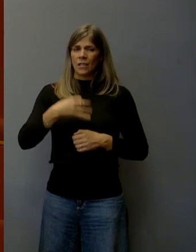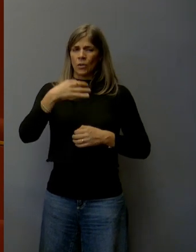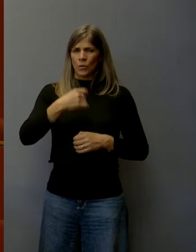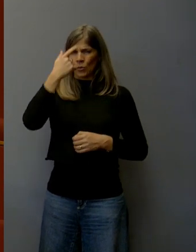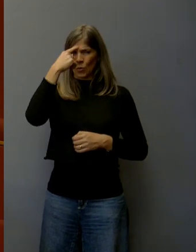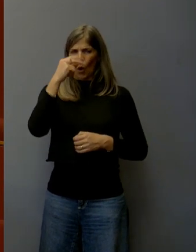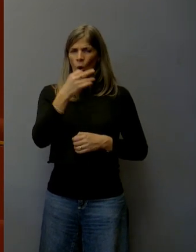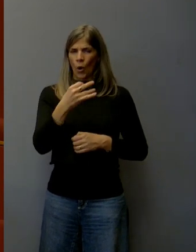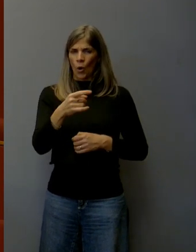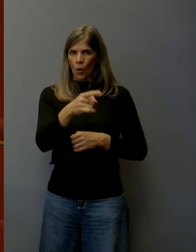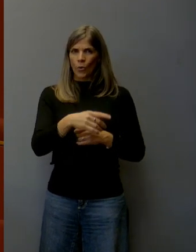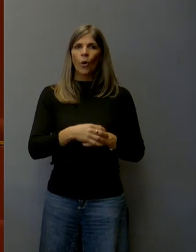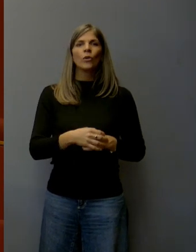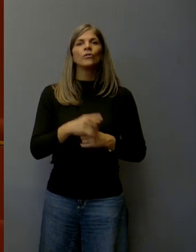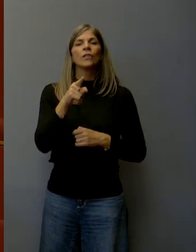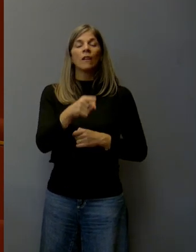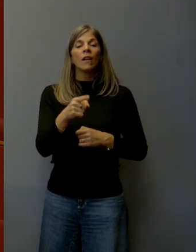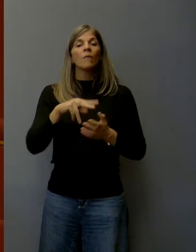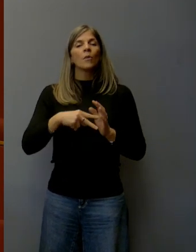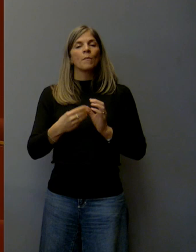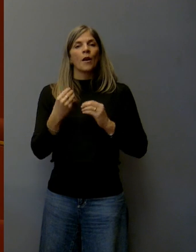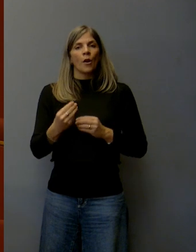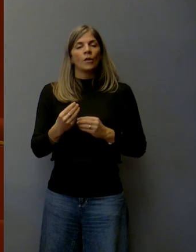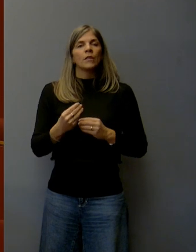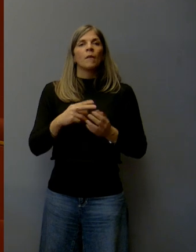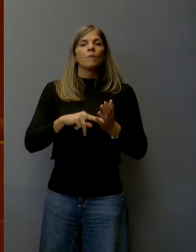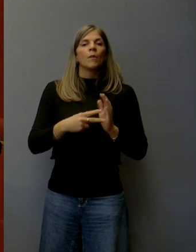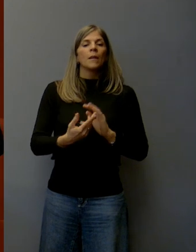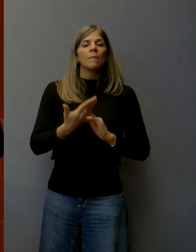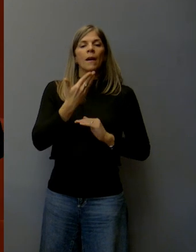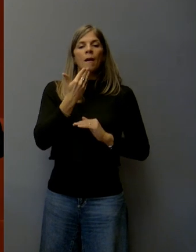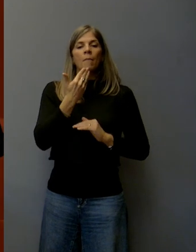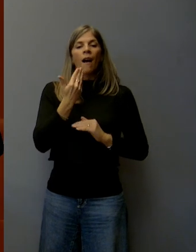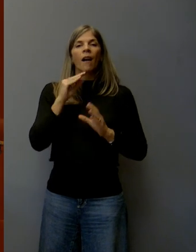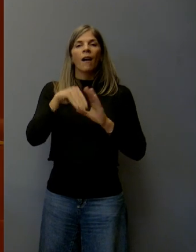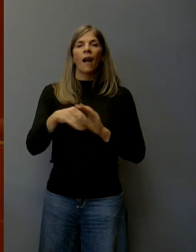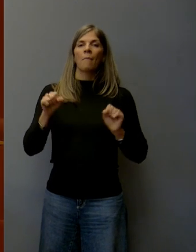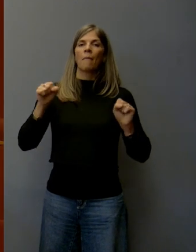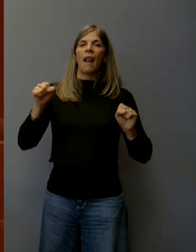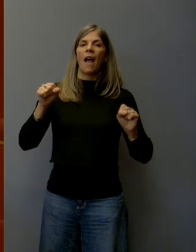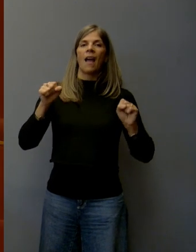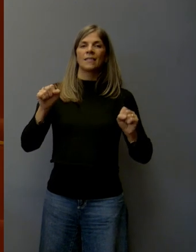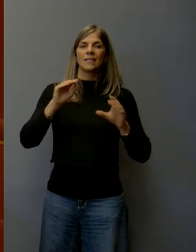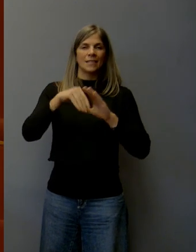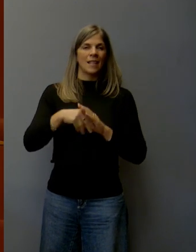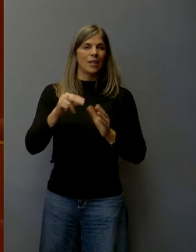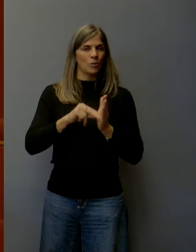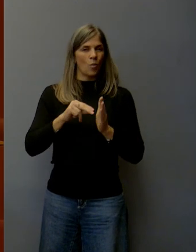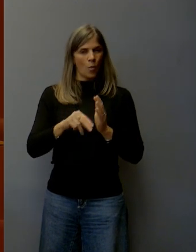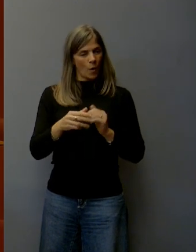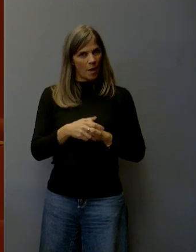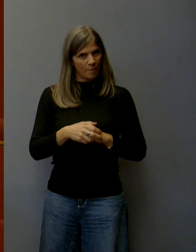effetto della mancata inserimento del della creazione delle palestre per adesso didattico